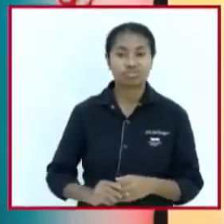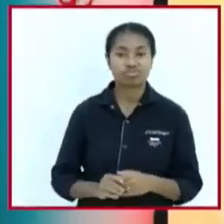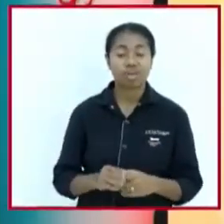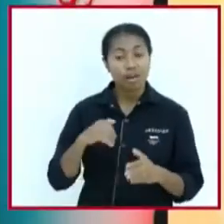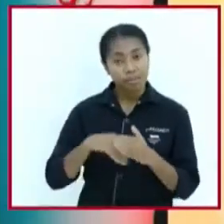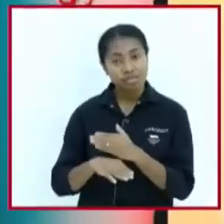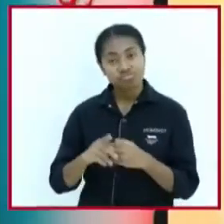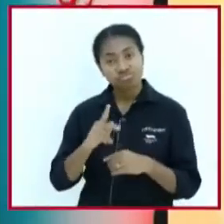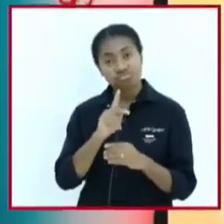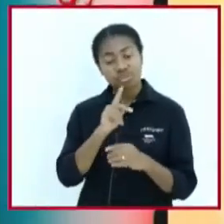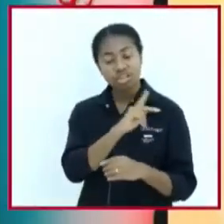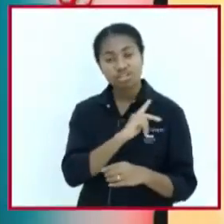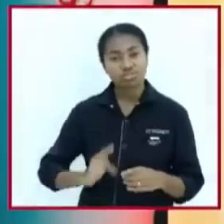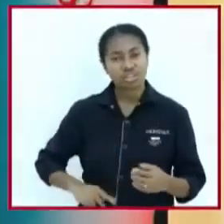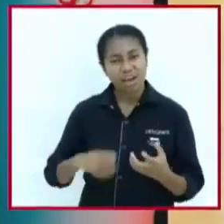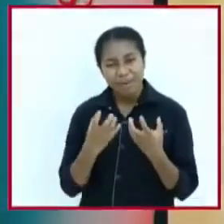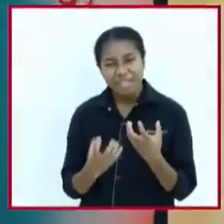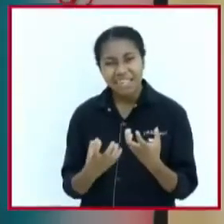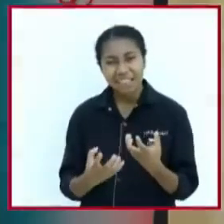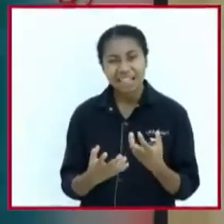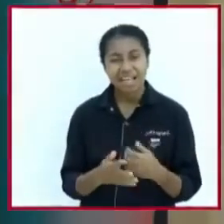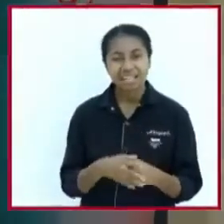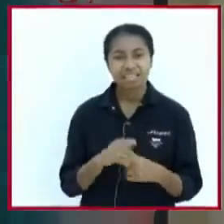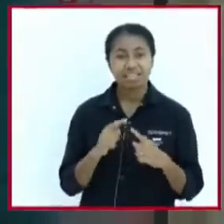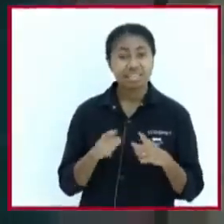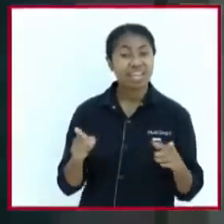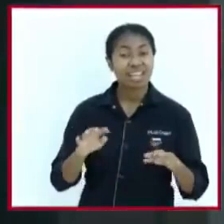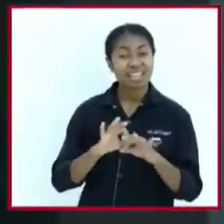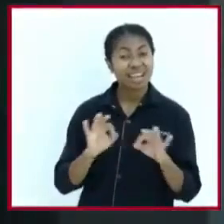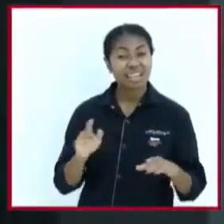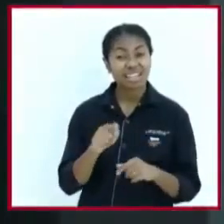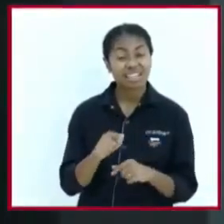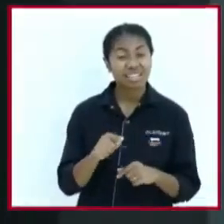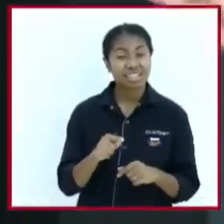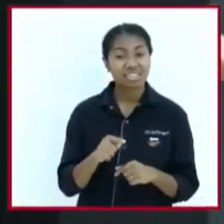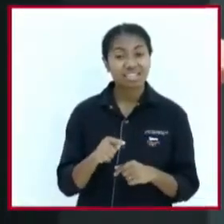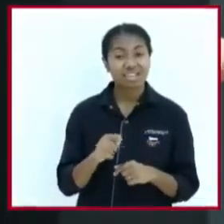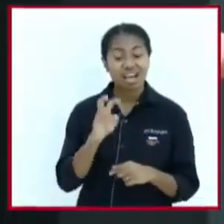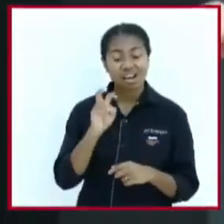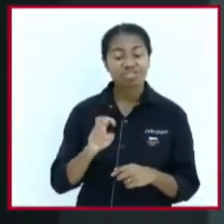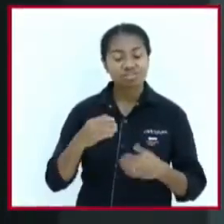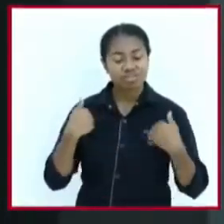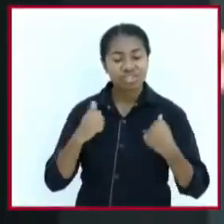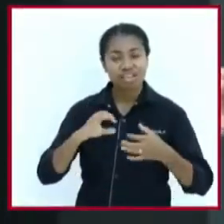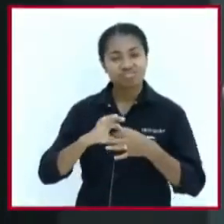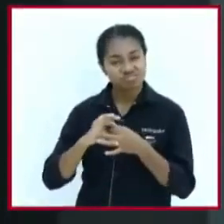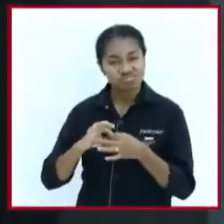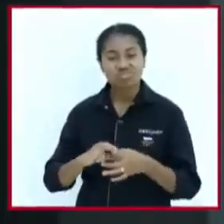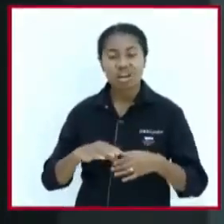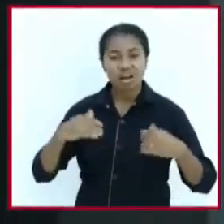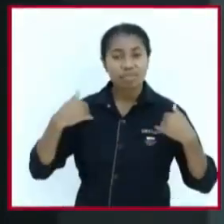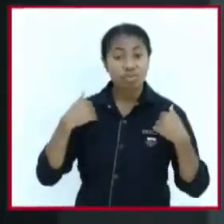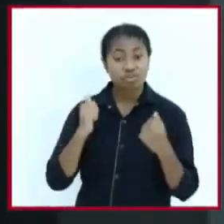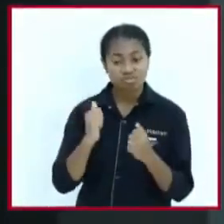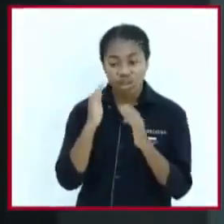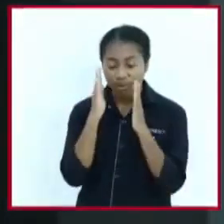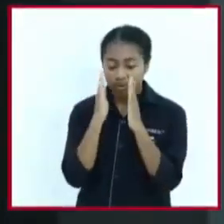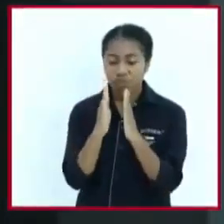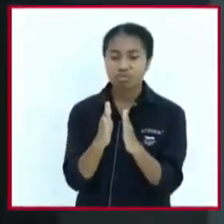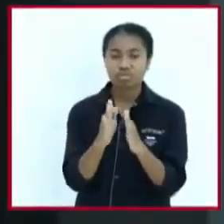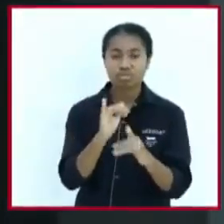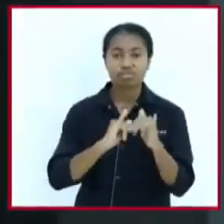penderitaan dan Hai terakhir saling menguatkan saling memperhatikan